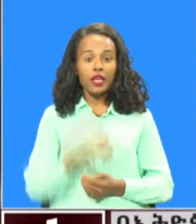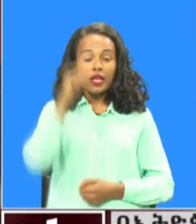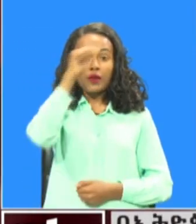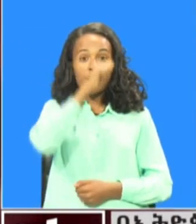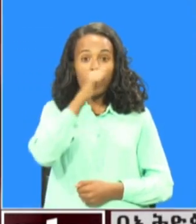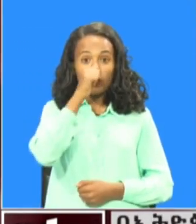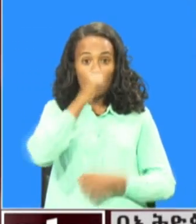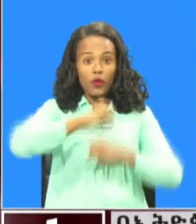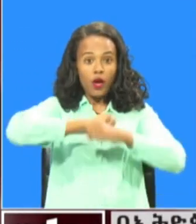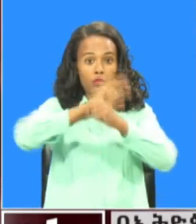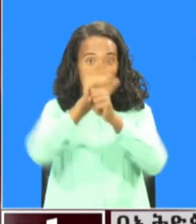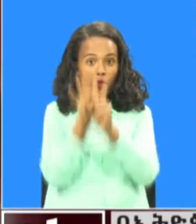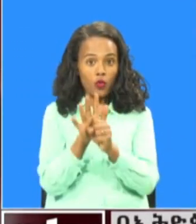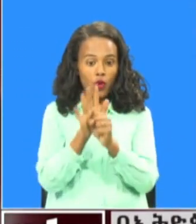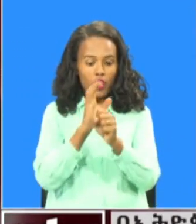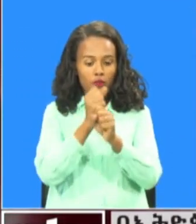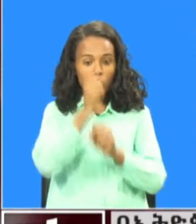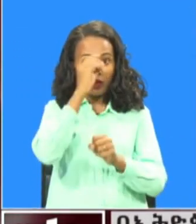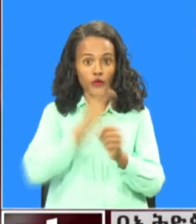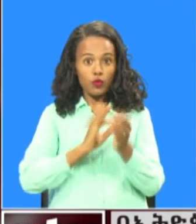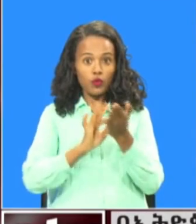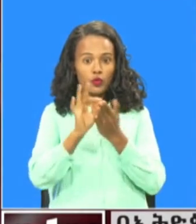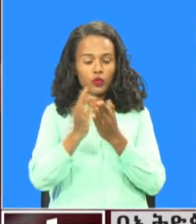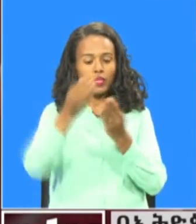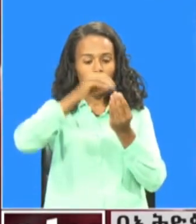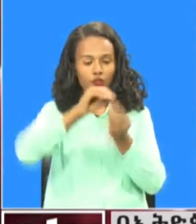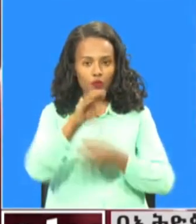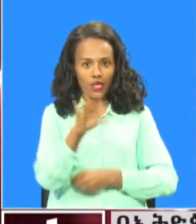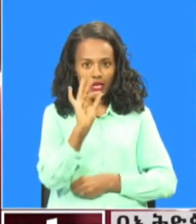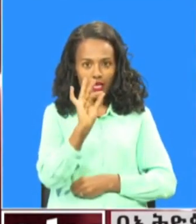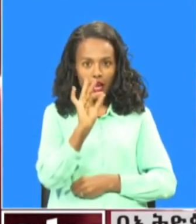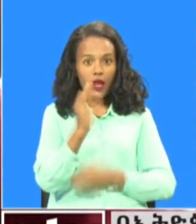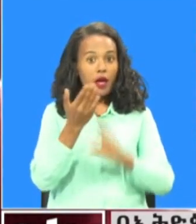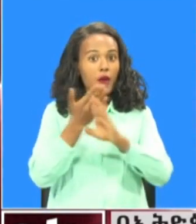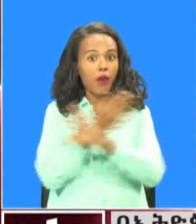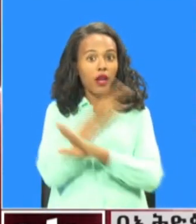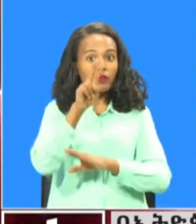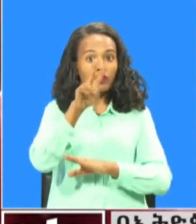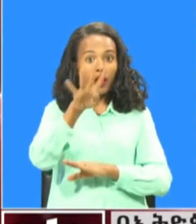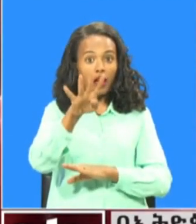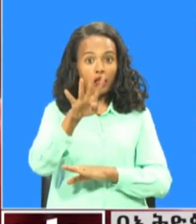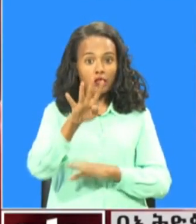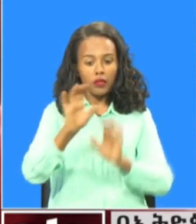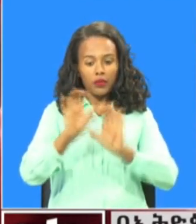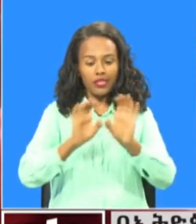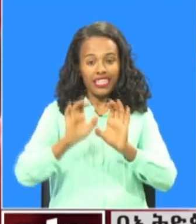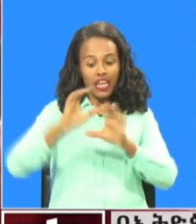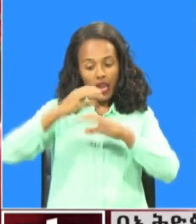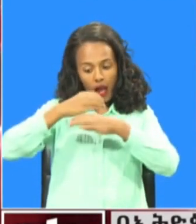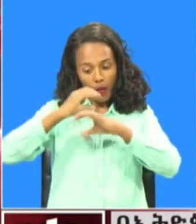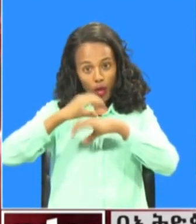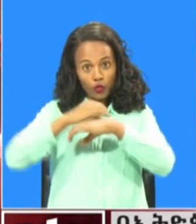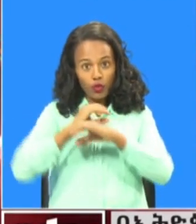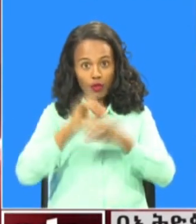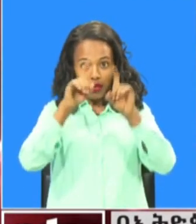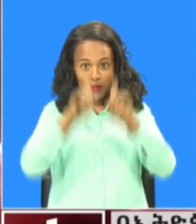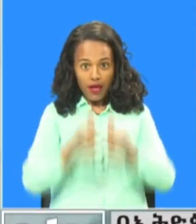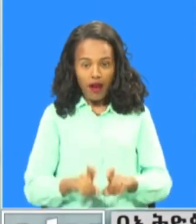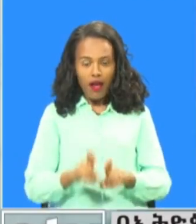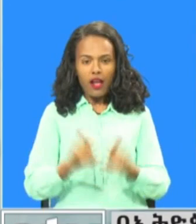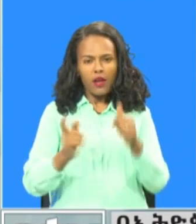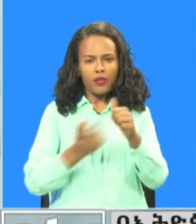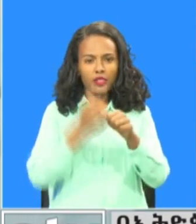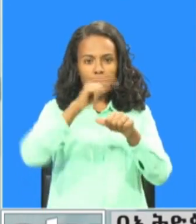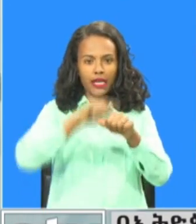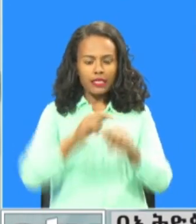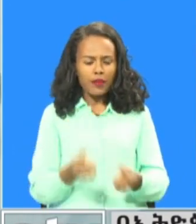በኢትዮጵያ በኮሮና ቫይረስ የሚያዙ ሰዎች ቁጥር እየጨመረ ይገኛል። ባለፉት 24 ሰዓታት በተደረገ የላብራቶሪ ምርመራም ለመጀመሪያ